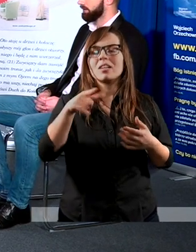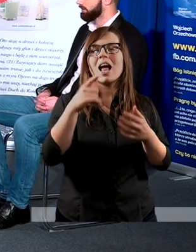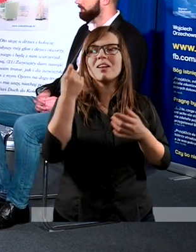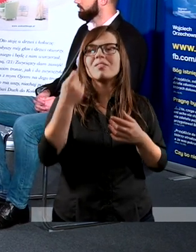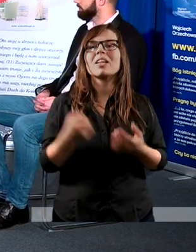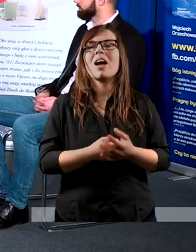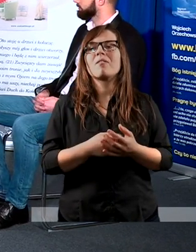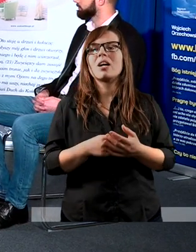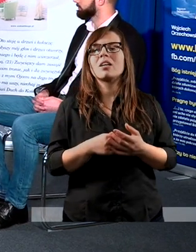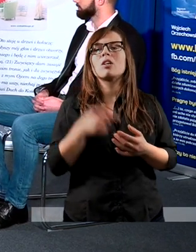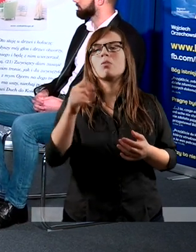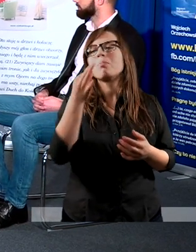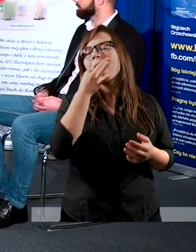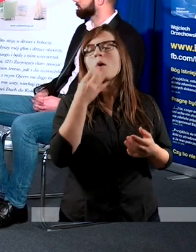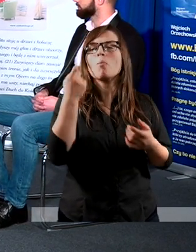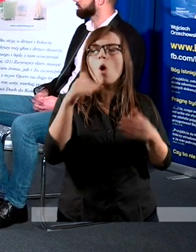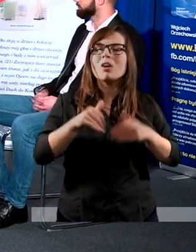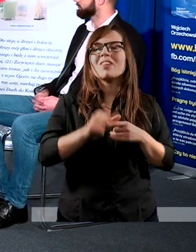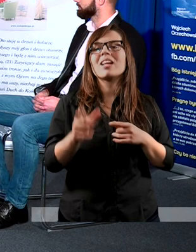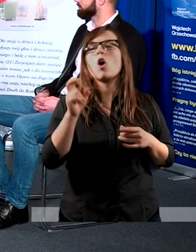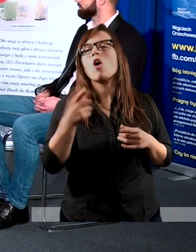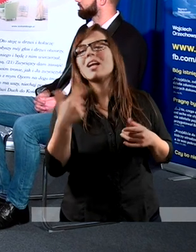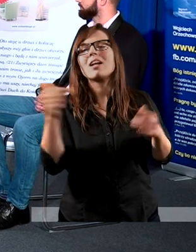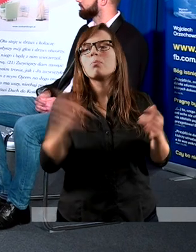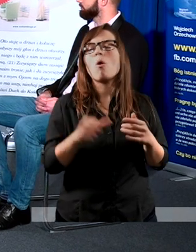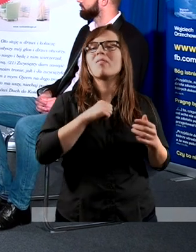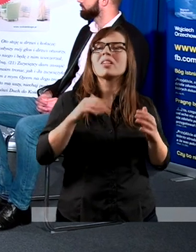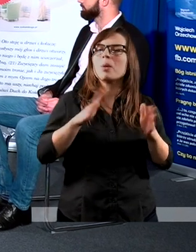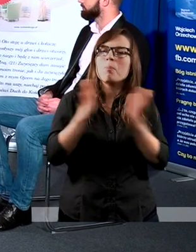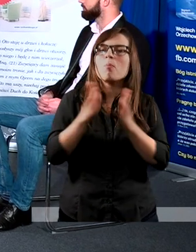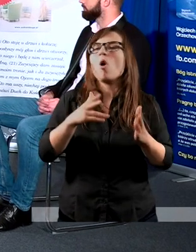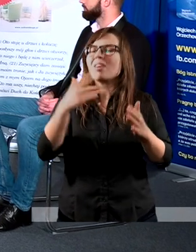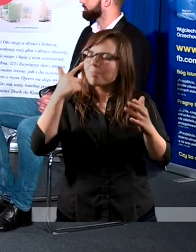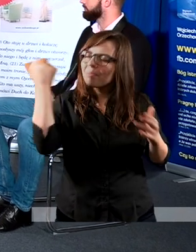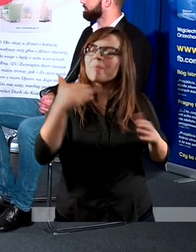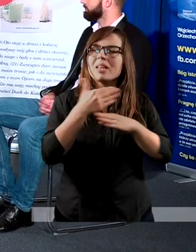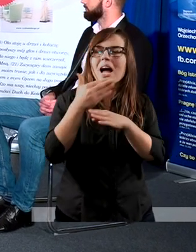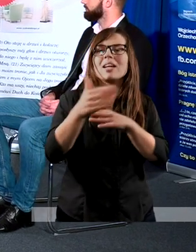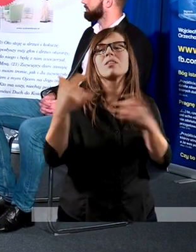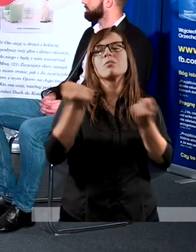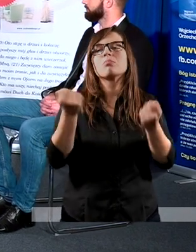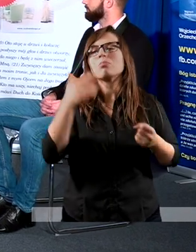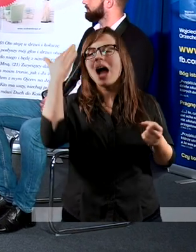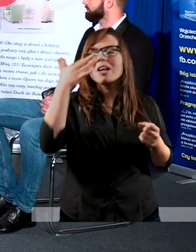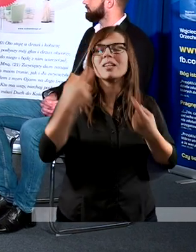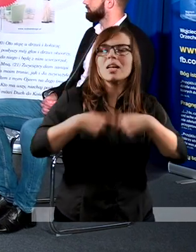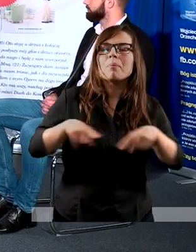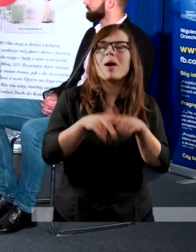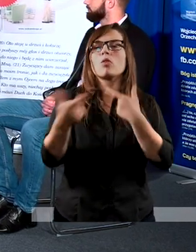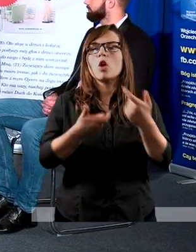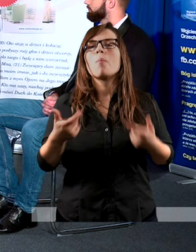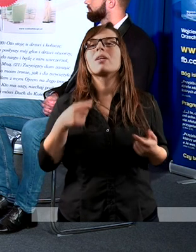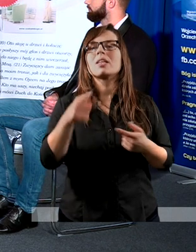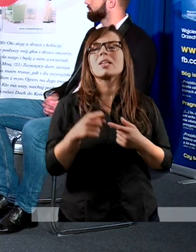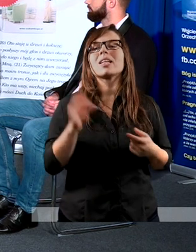chwila no, tutaj nam umożliwia, chociaż nie powinniśmy przestać marzyć, bo wydaje mi się, że każdy z nas ma gdzieś tam marzenia do troszeczkę do